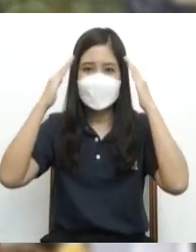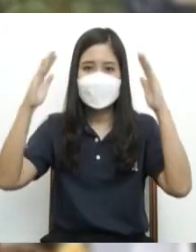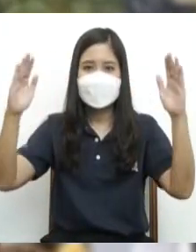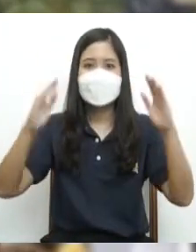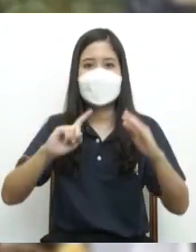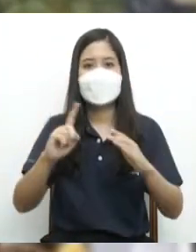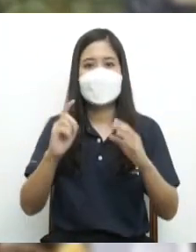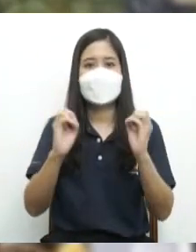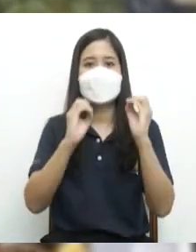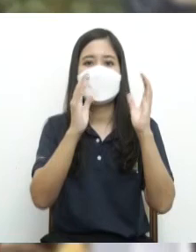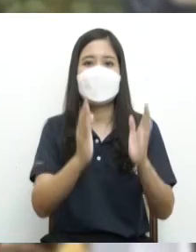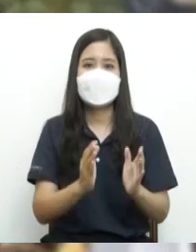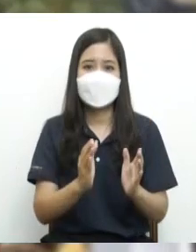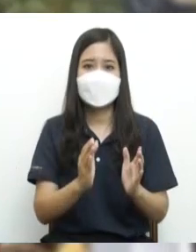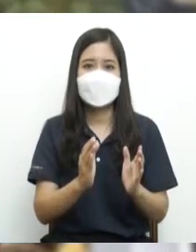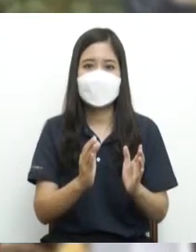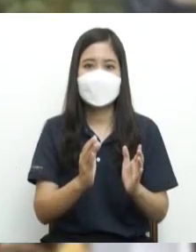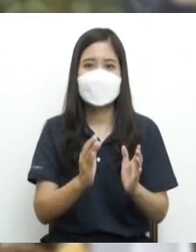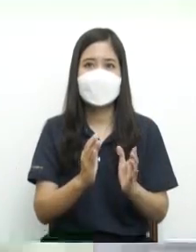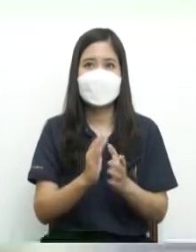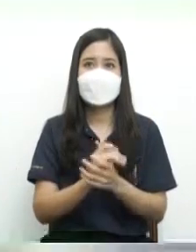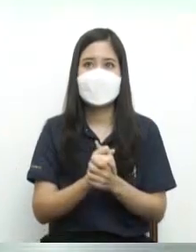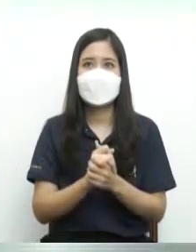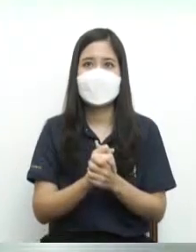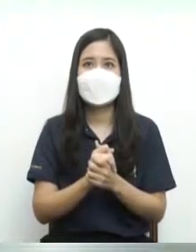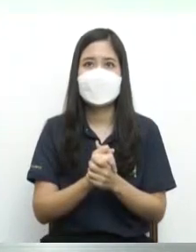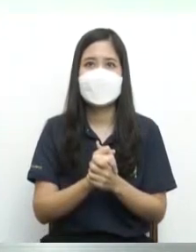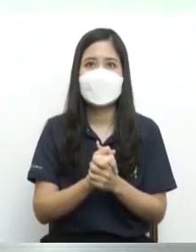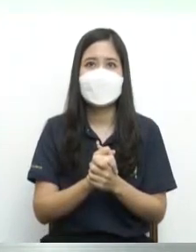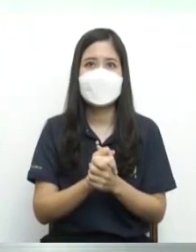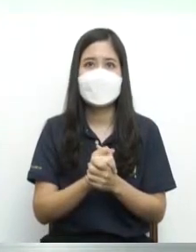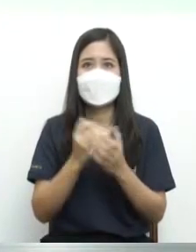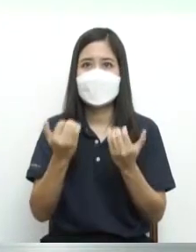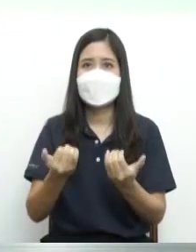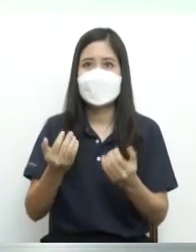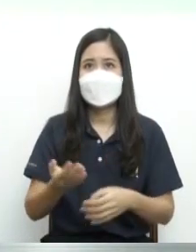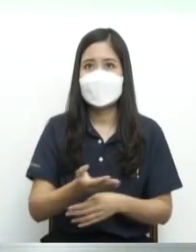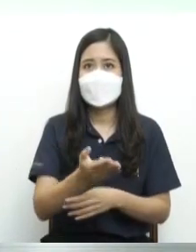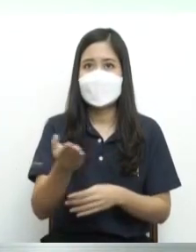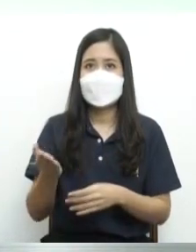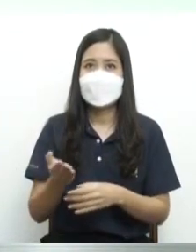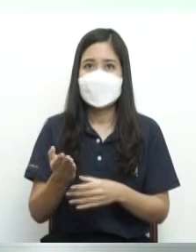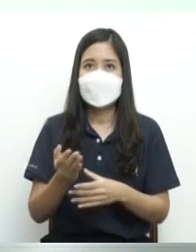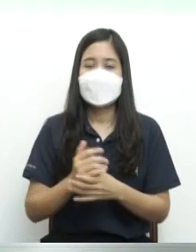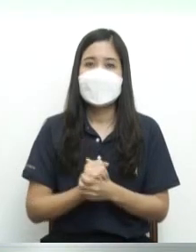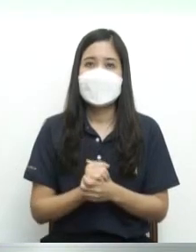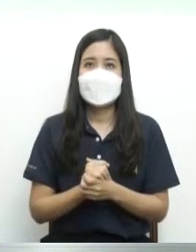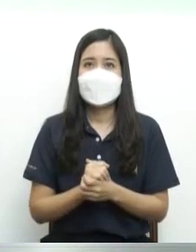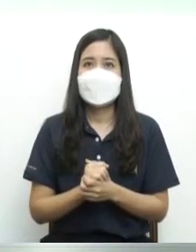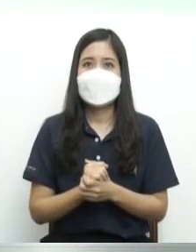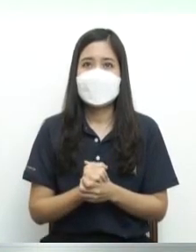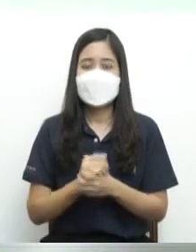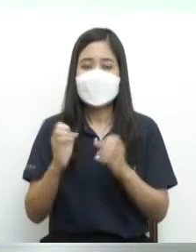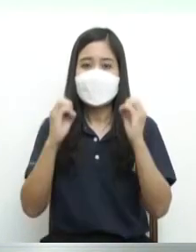ถ้าพูดเดี๋ยวนี้ครูหนึ่งท่านก็มีก็คงรู้จักแต่ว่าคนอื่นน้องๆอย่างถูวิมลจะไม่รู้จักว่าครูหนึ่งคืออะไรครูหนึ่งครูส